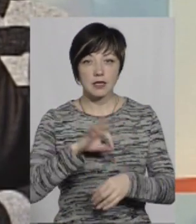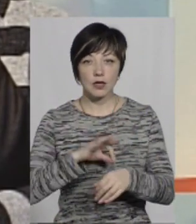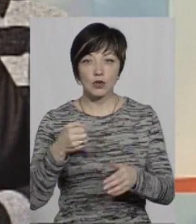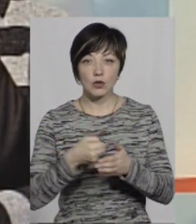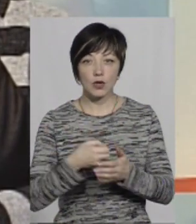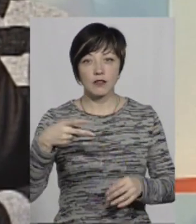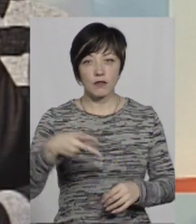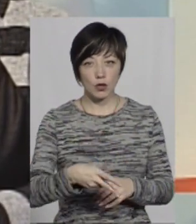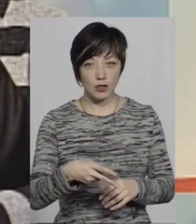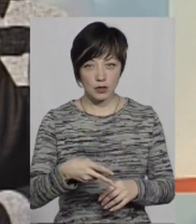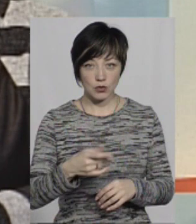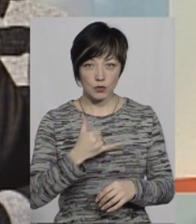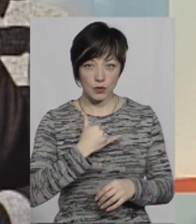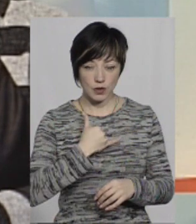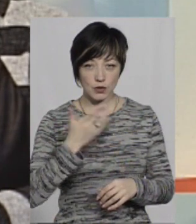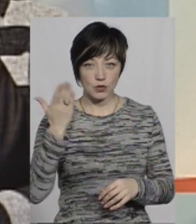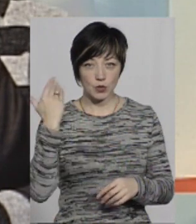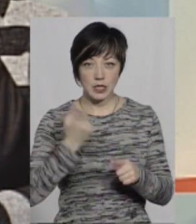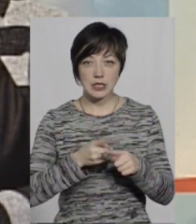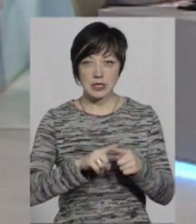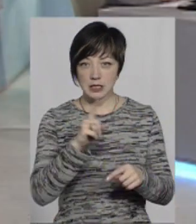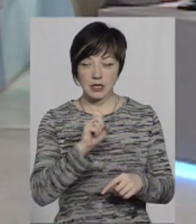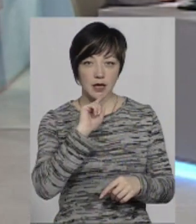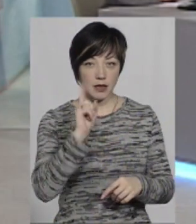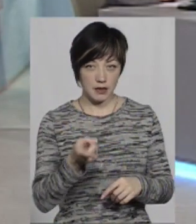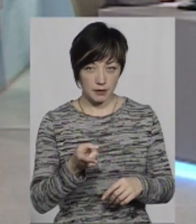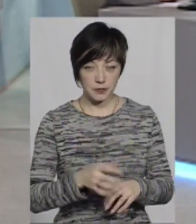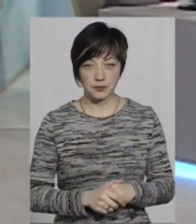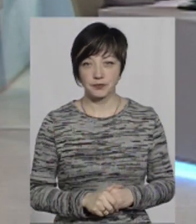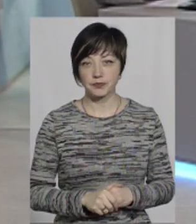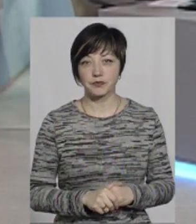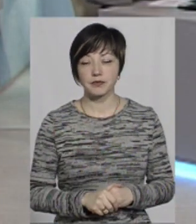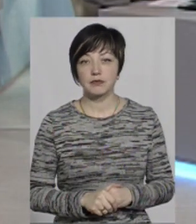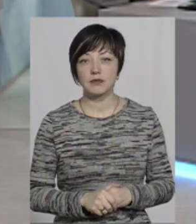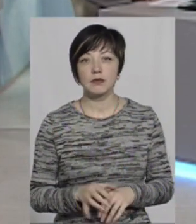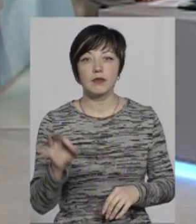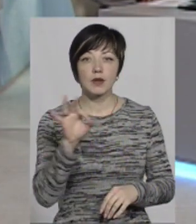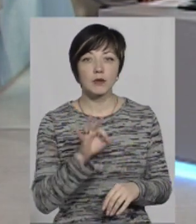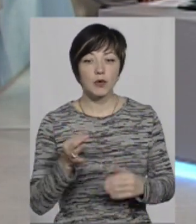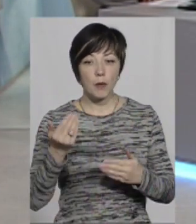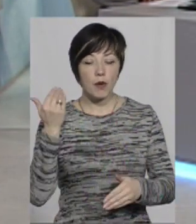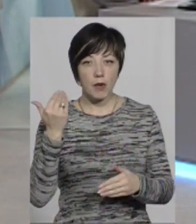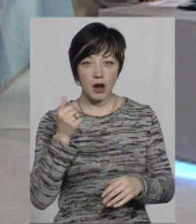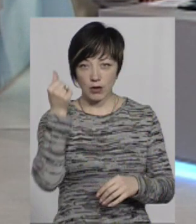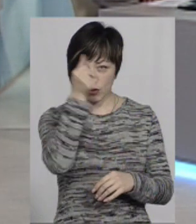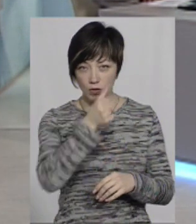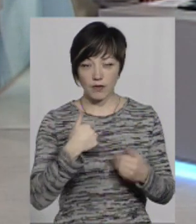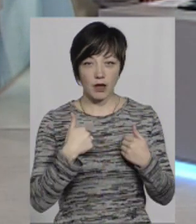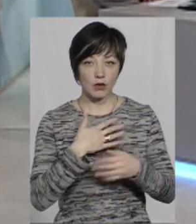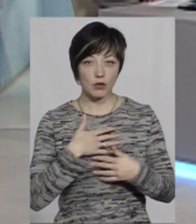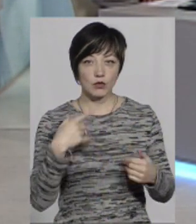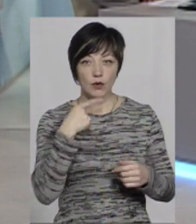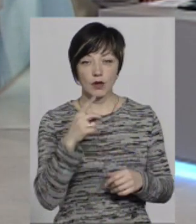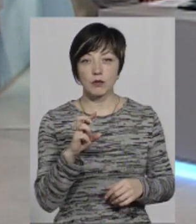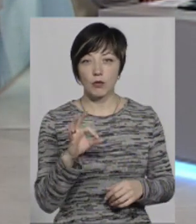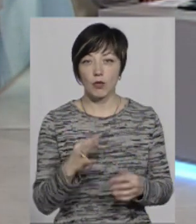до 2000 у нас тоді. Це за рік? Так, да. Щодо попередніх років я не хочу говорити,